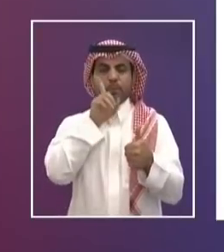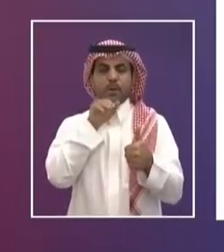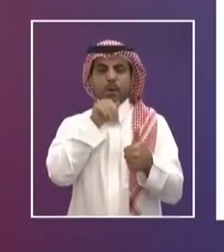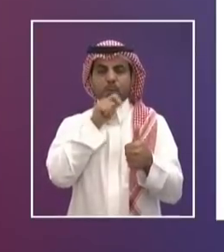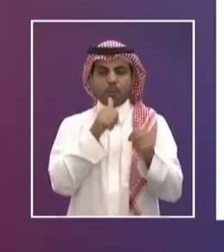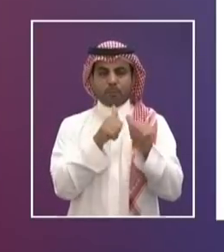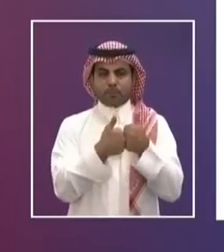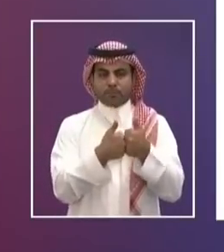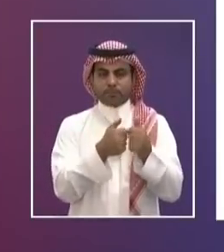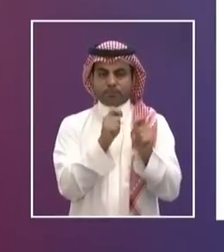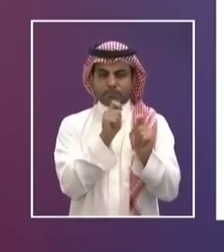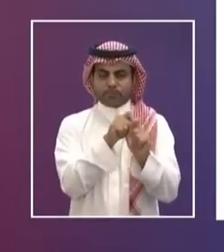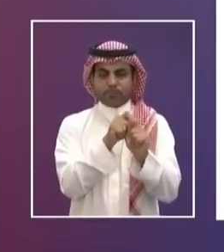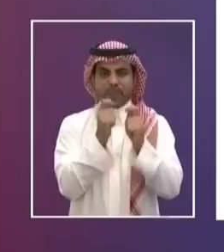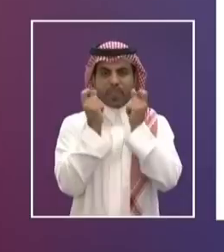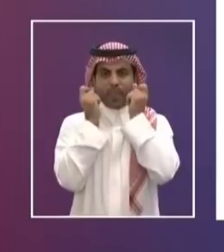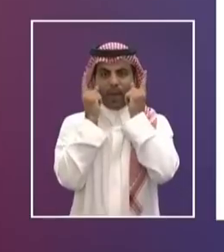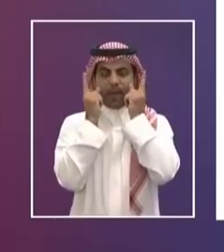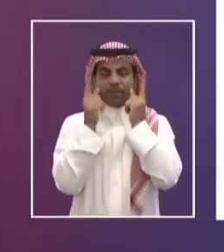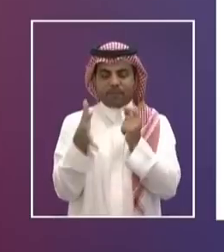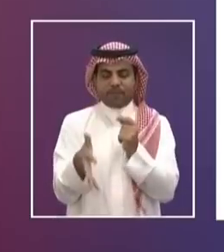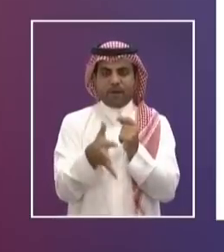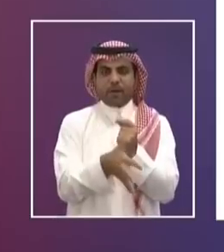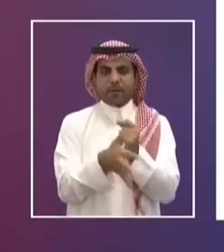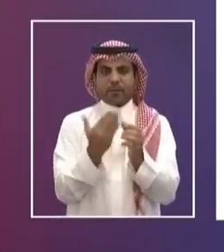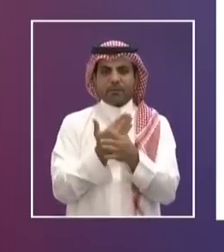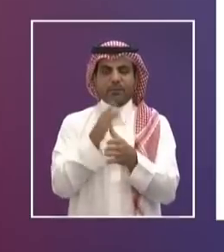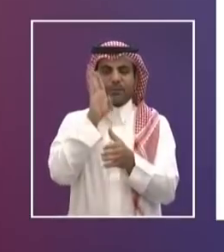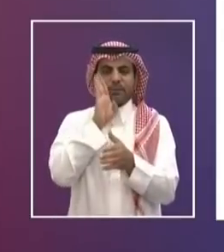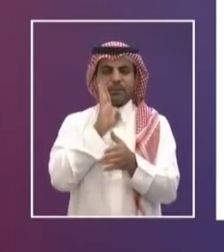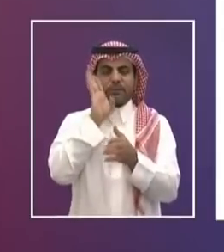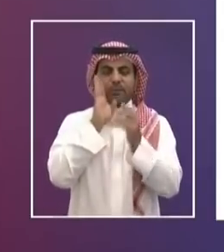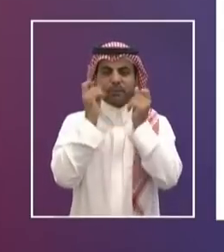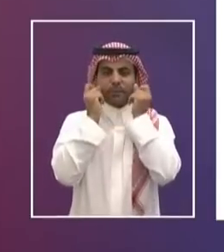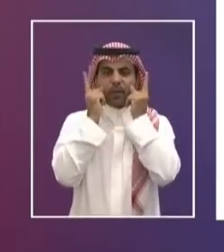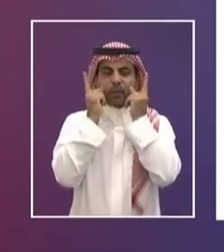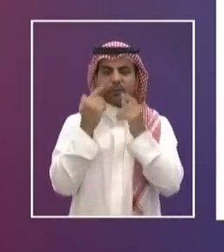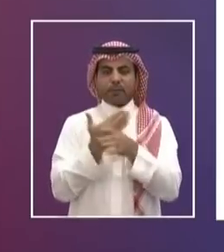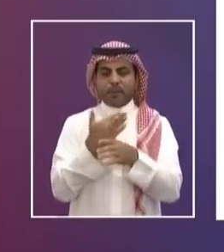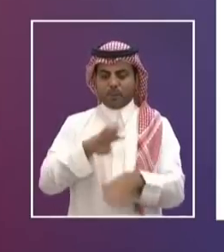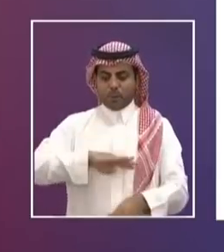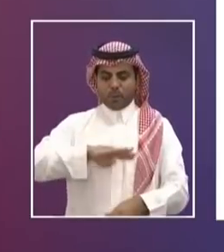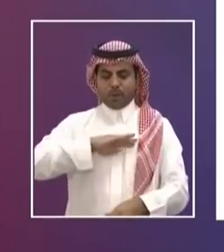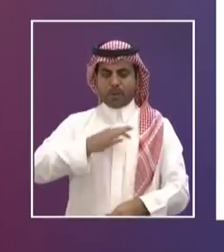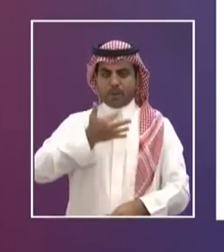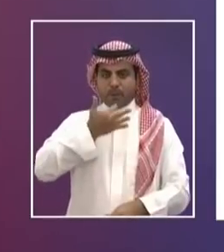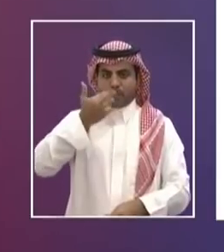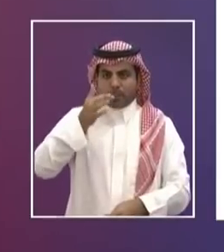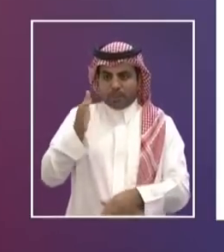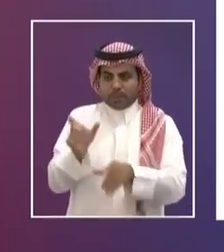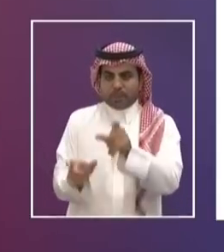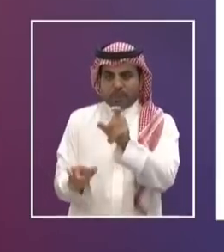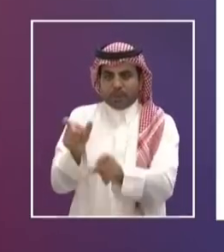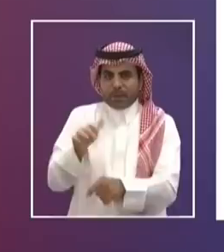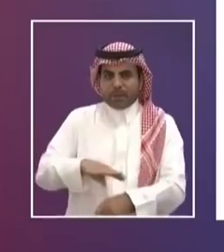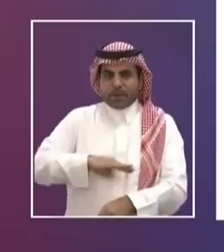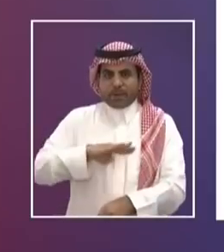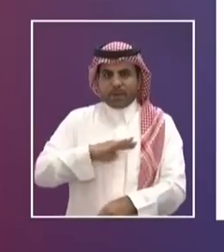في تثقيف الأطفال، توعيتهم كما ذكرنا على حسب أعمارهم كما ذكرنا في السابق.